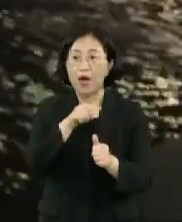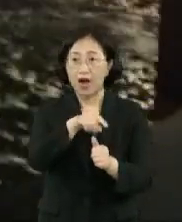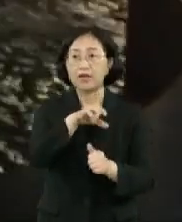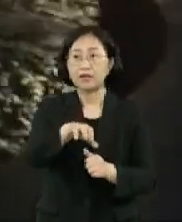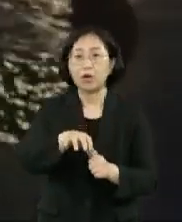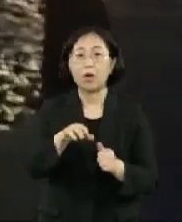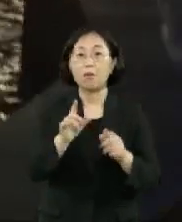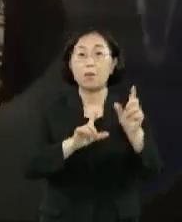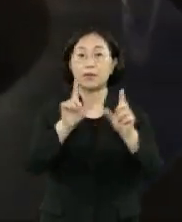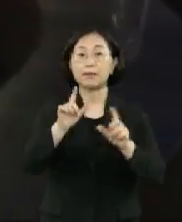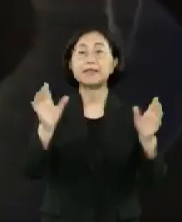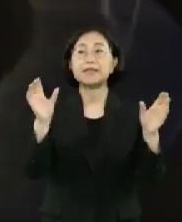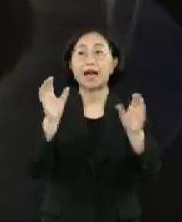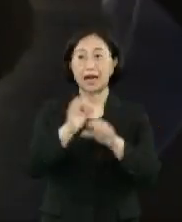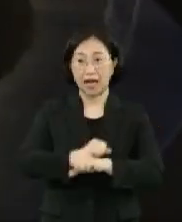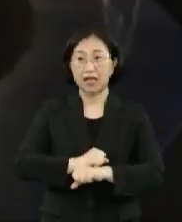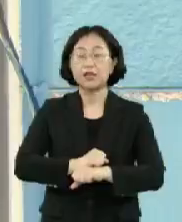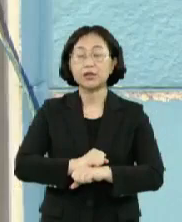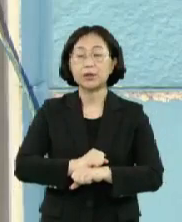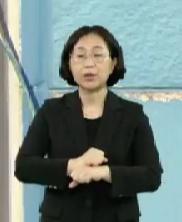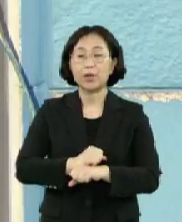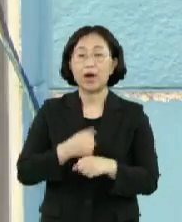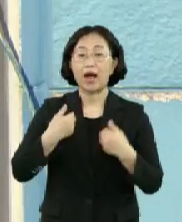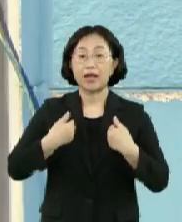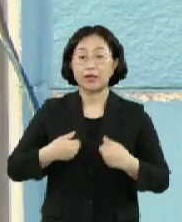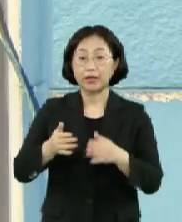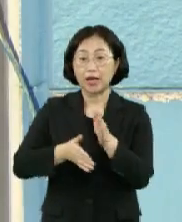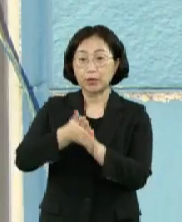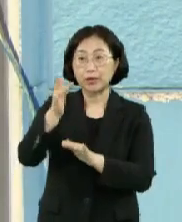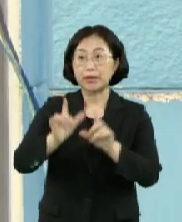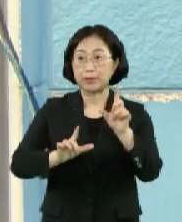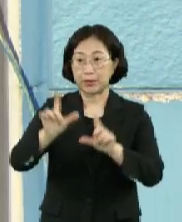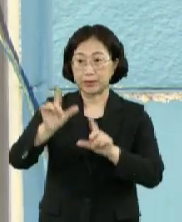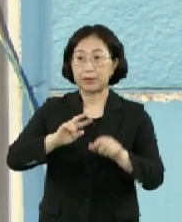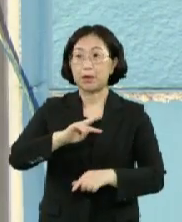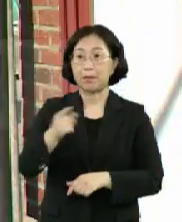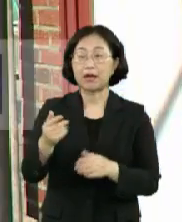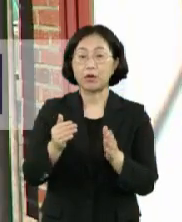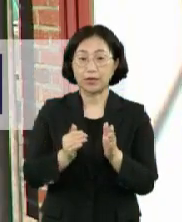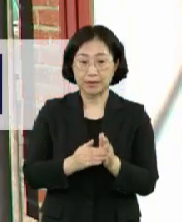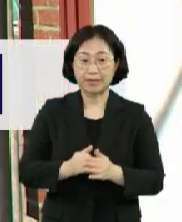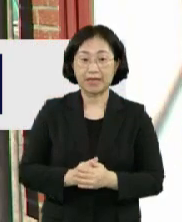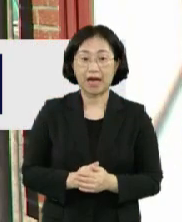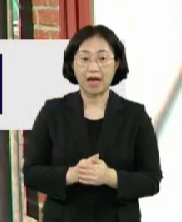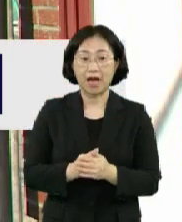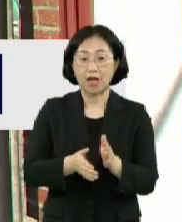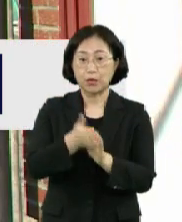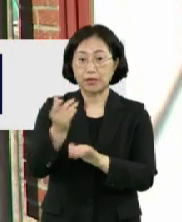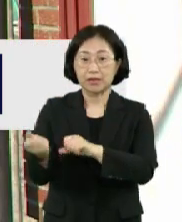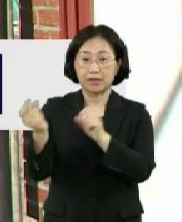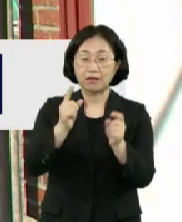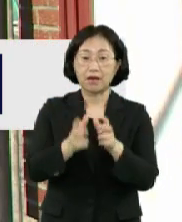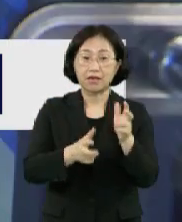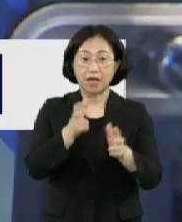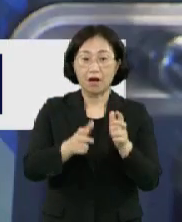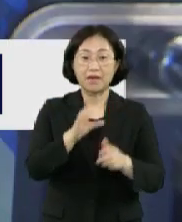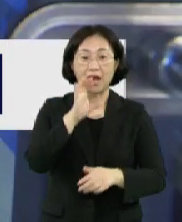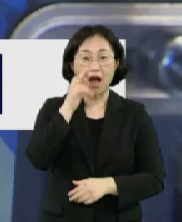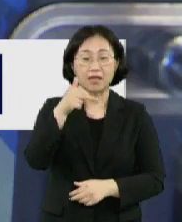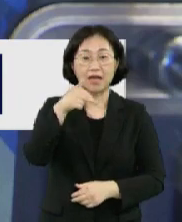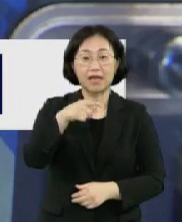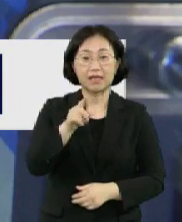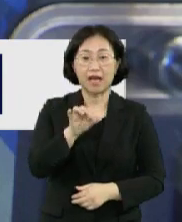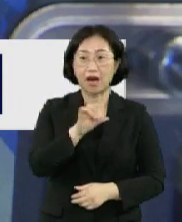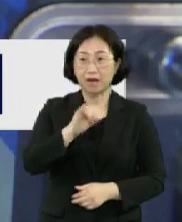도심의 모습으로 변모했습니다. 전국 최초의 성매매 집결지 도시재생 사업인 아산 장미마을